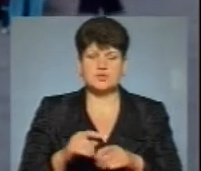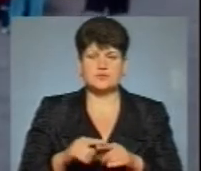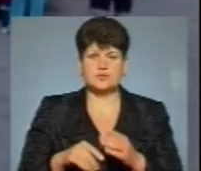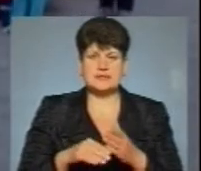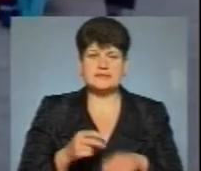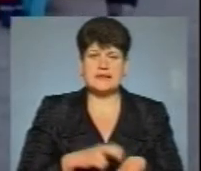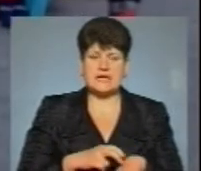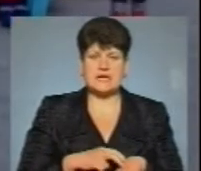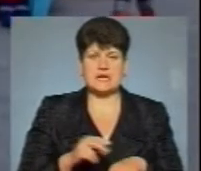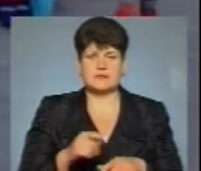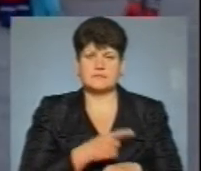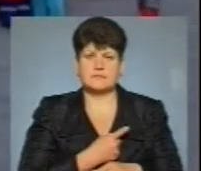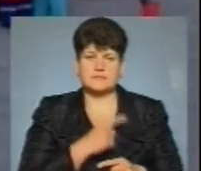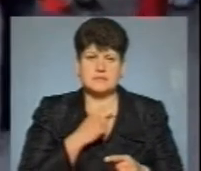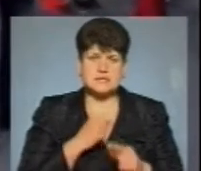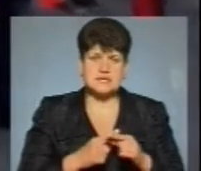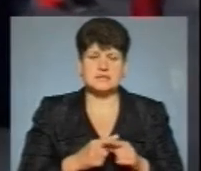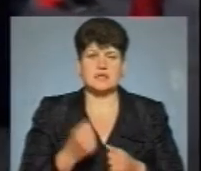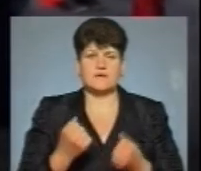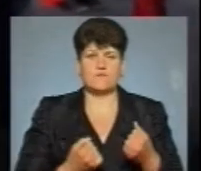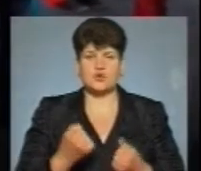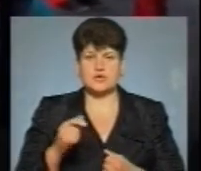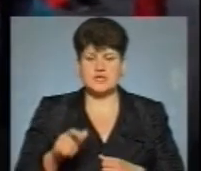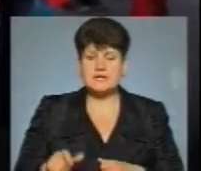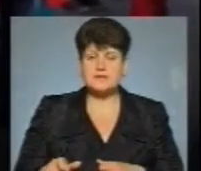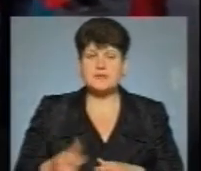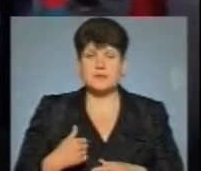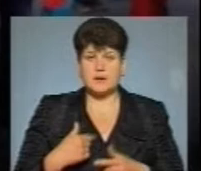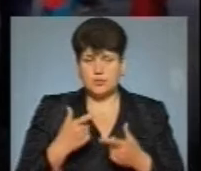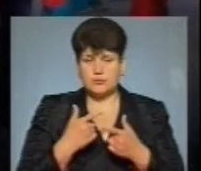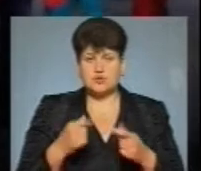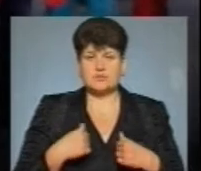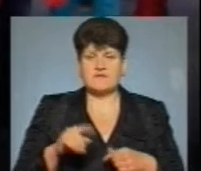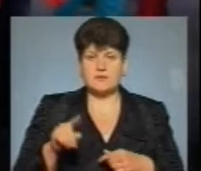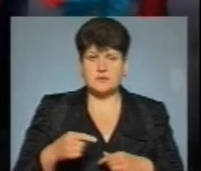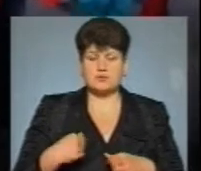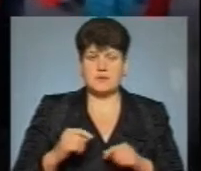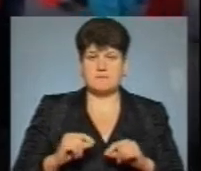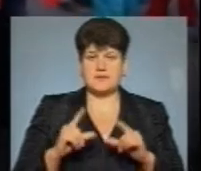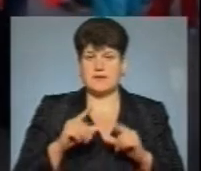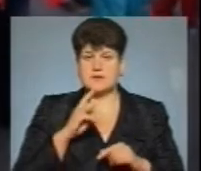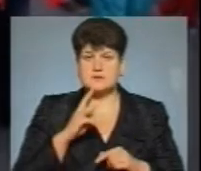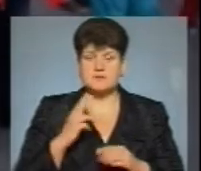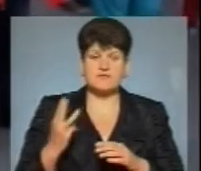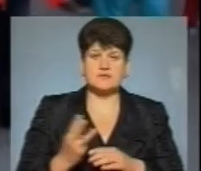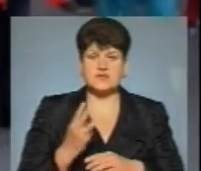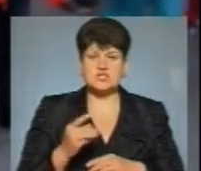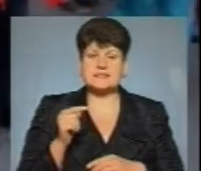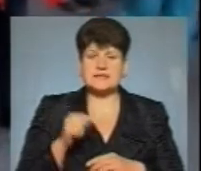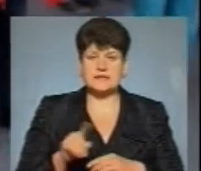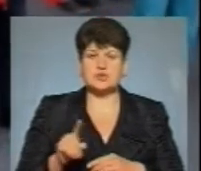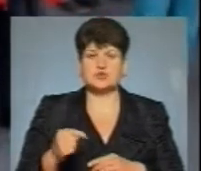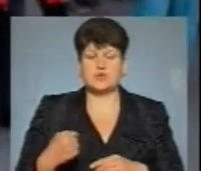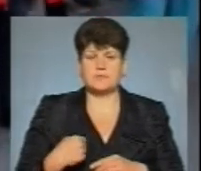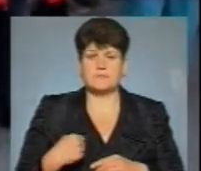лікарі, фельдшери, медсестри та водії. Сьогодні ми попереджуємо про те, що ми вимагаємо, щоб нам підняли зарплату втричі за те, що